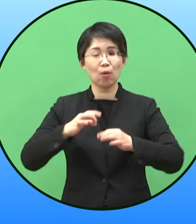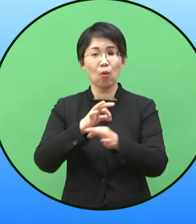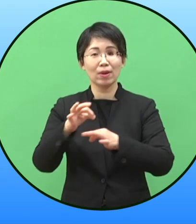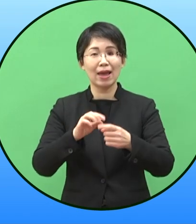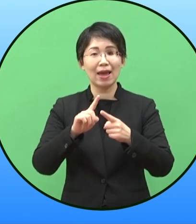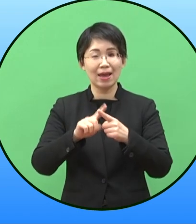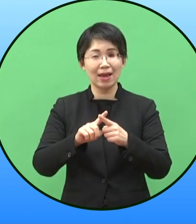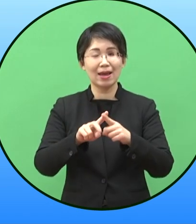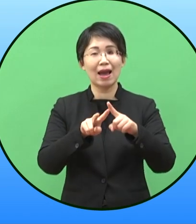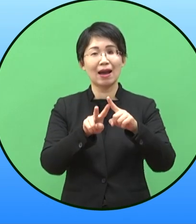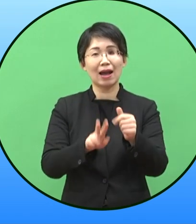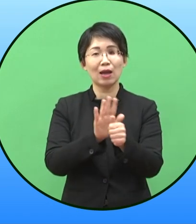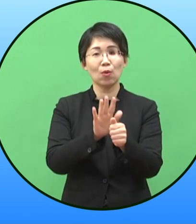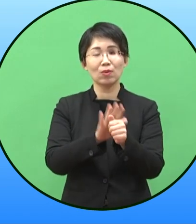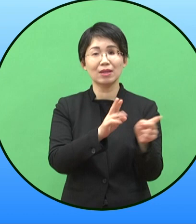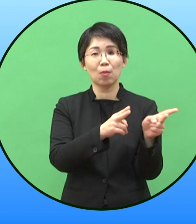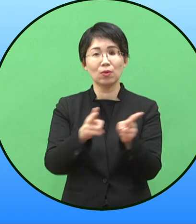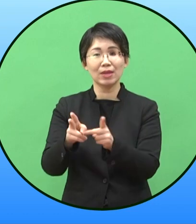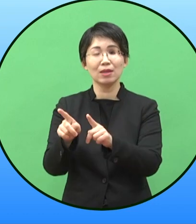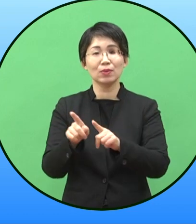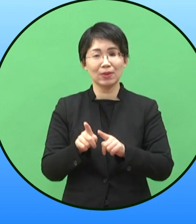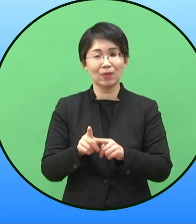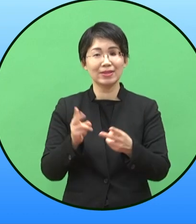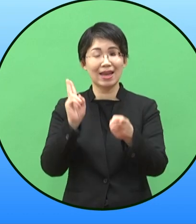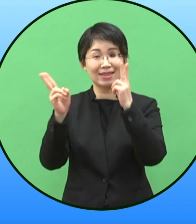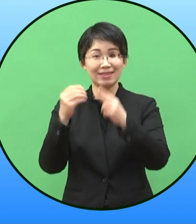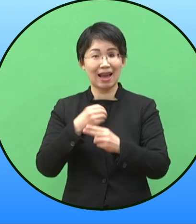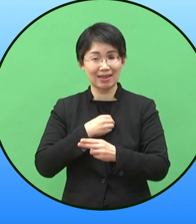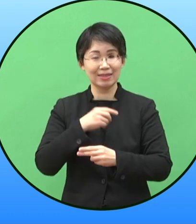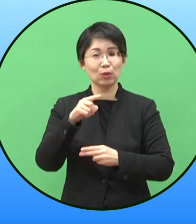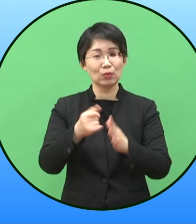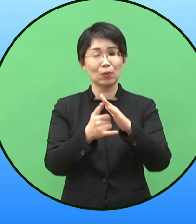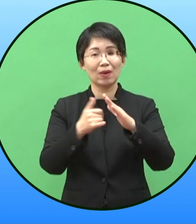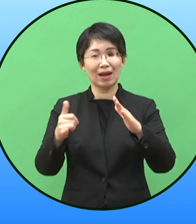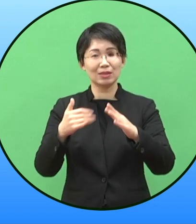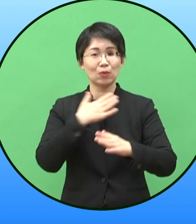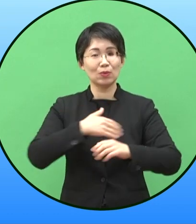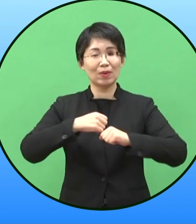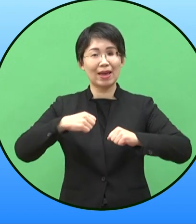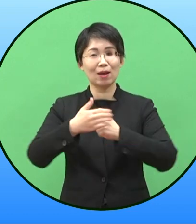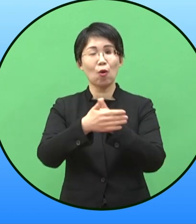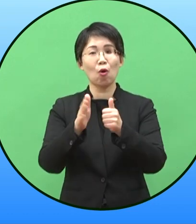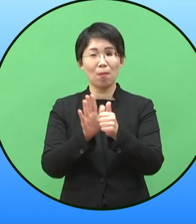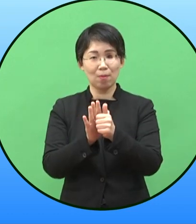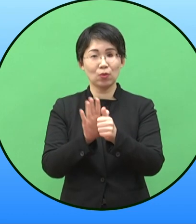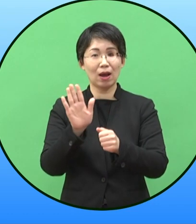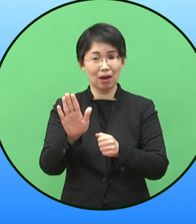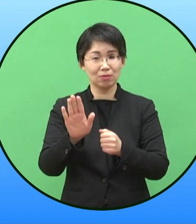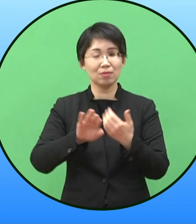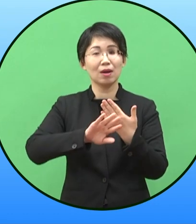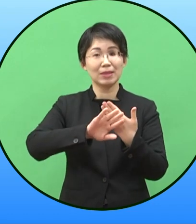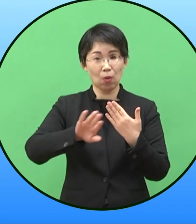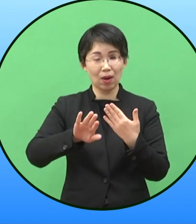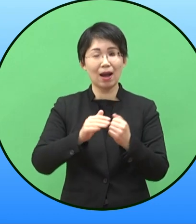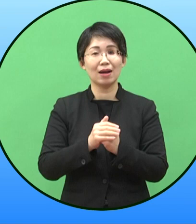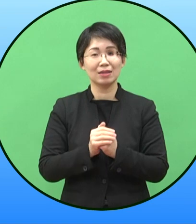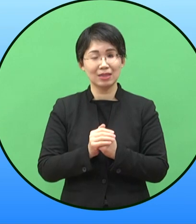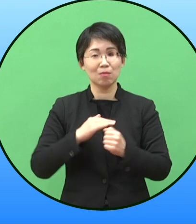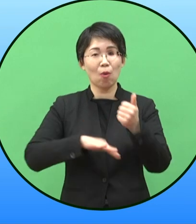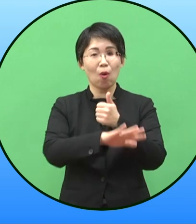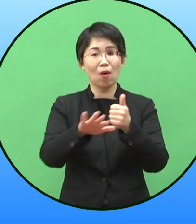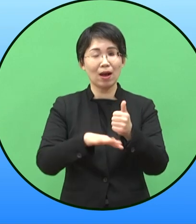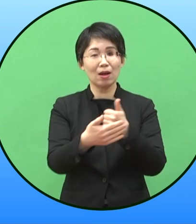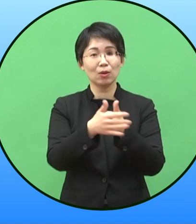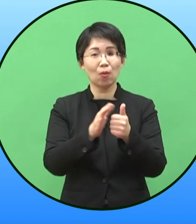や介護サポート制度により社員とその家族の健康を守っているほか環境保全